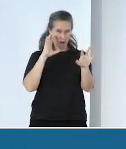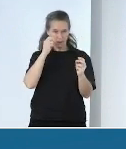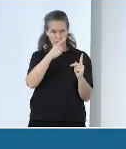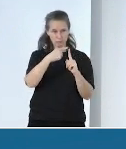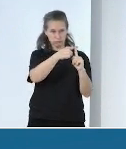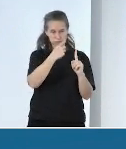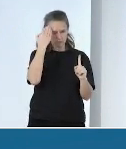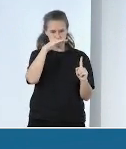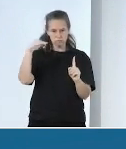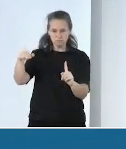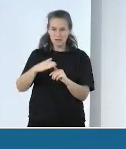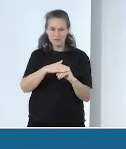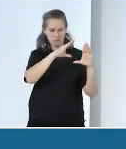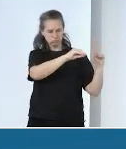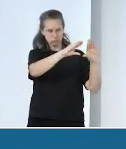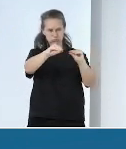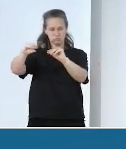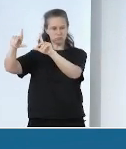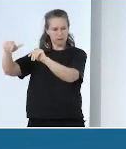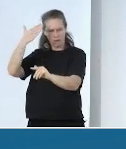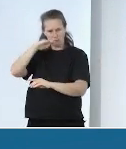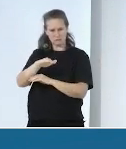d'anticiper, comme c'est localisé, comme c'est